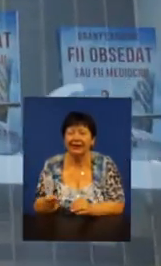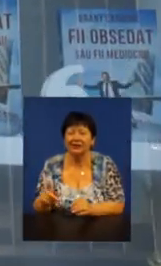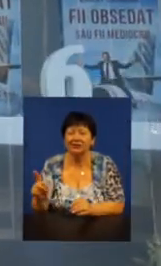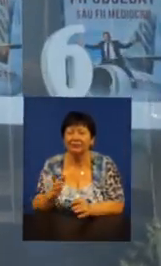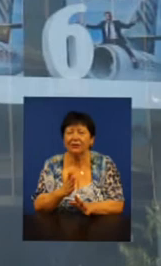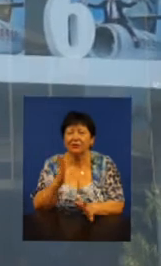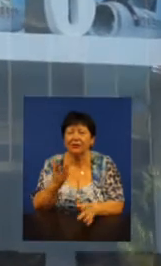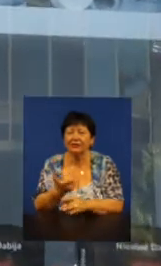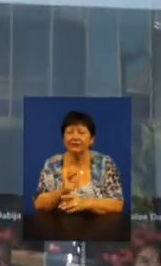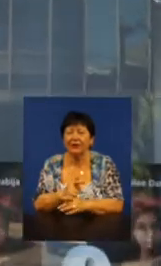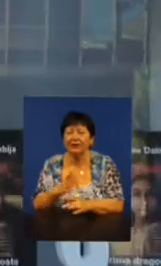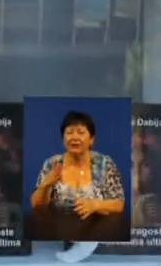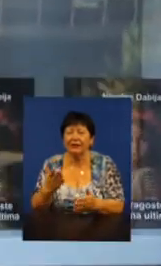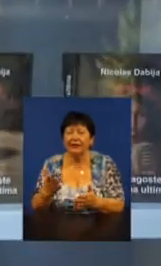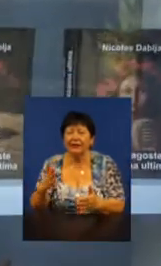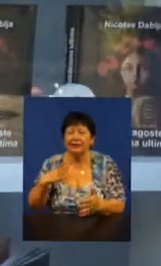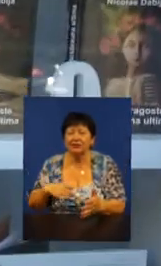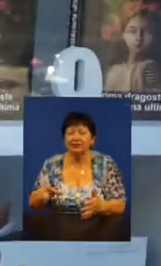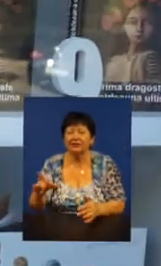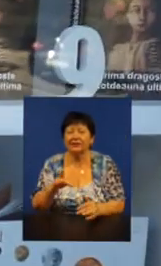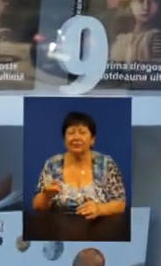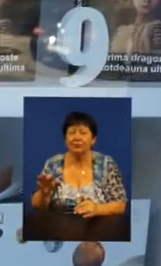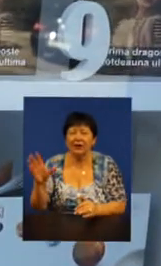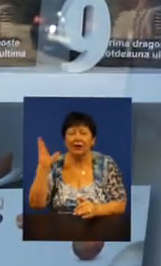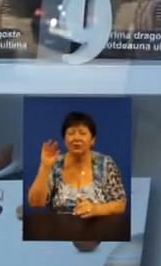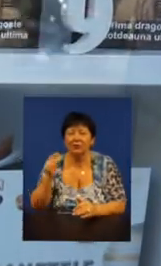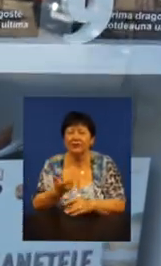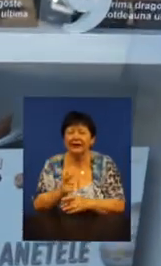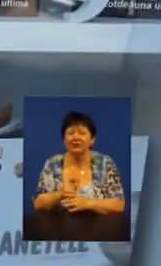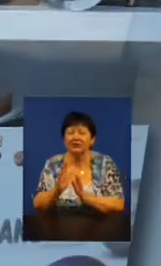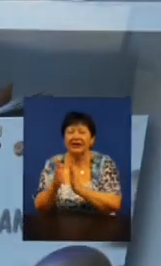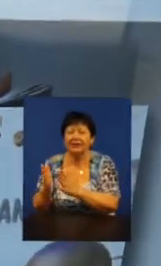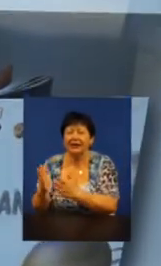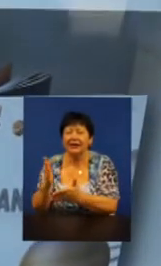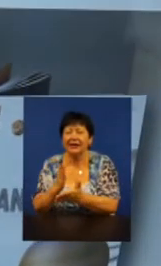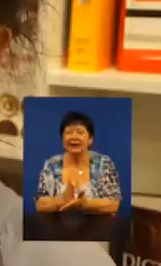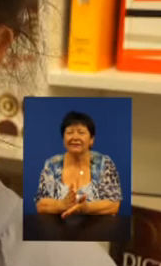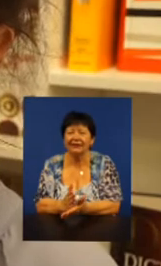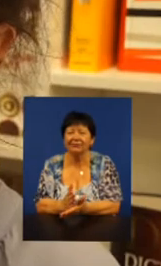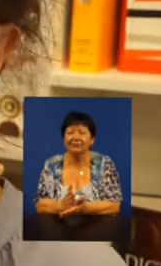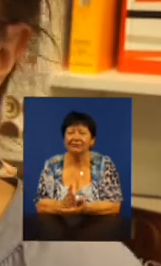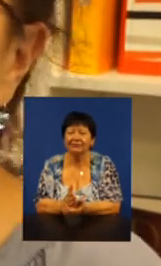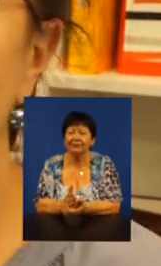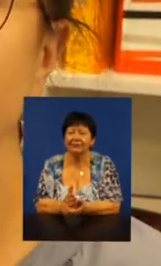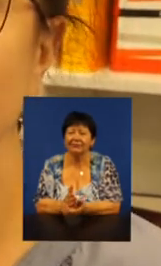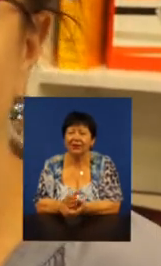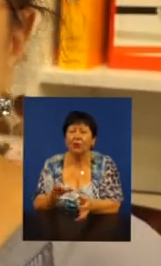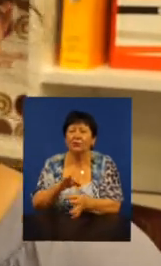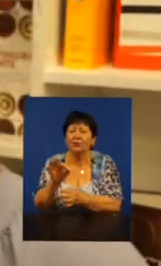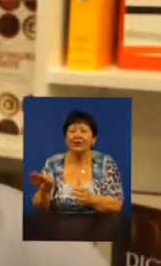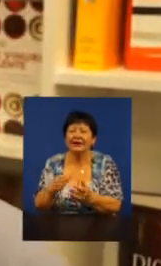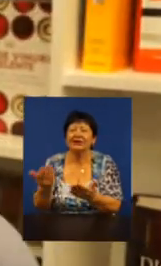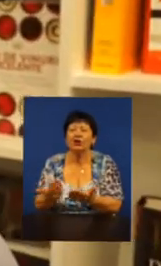rând, foarte citite în Republica Moldova. Această librărie este un proiect